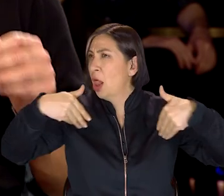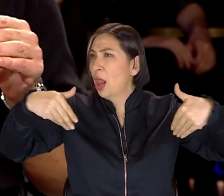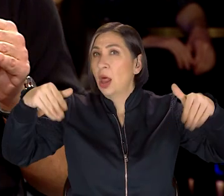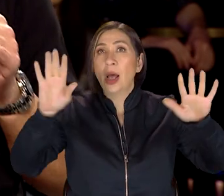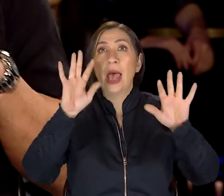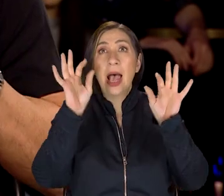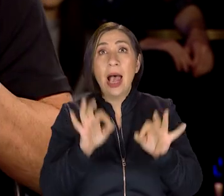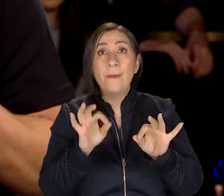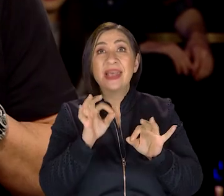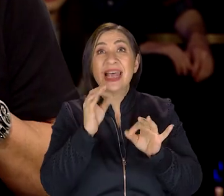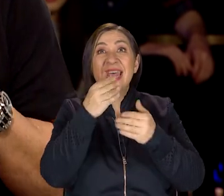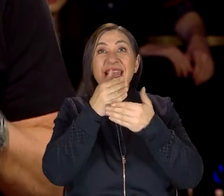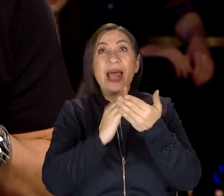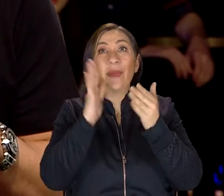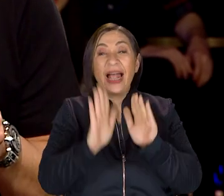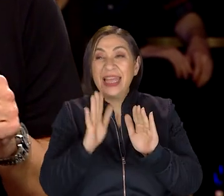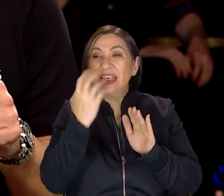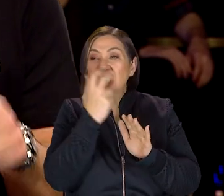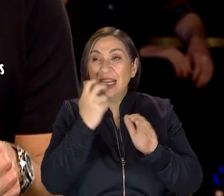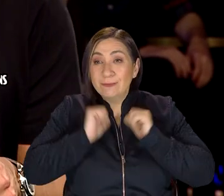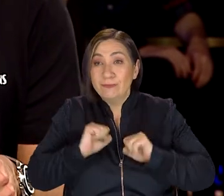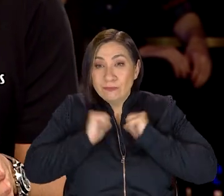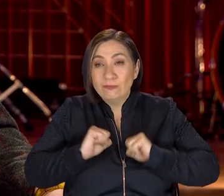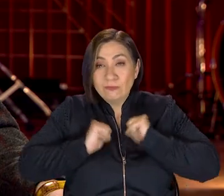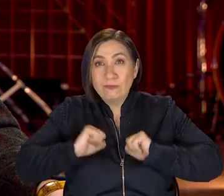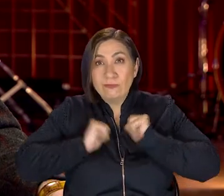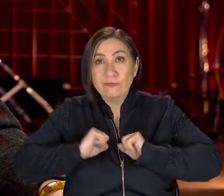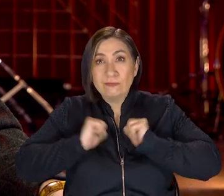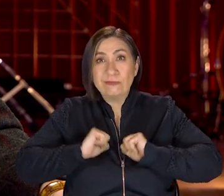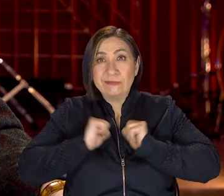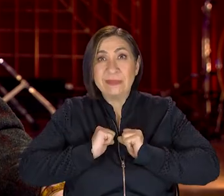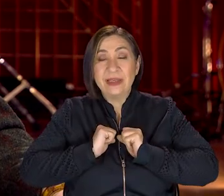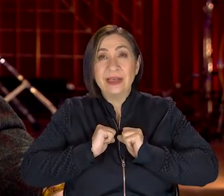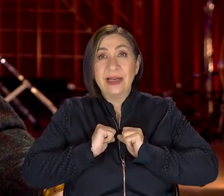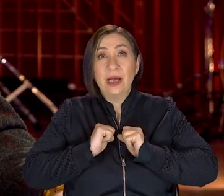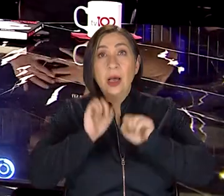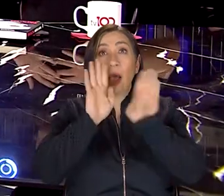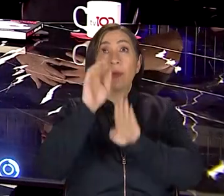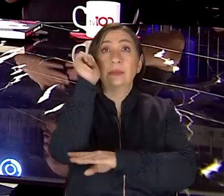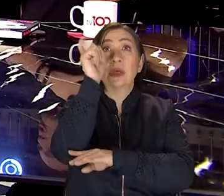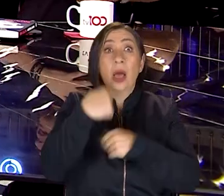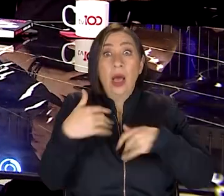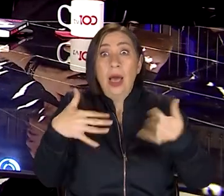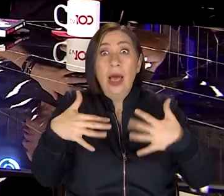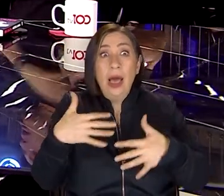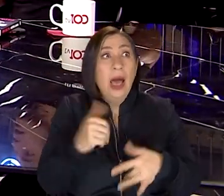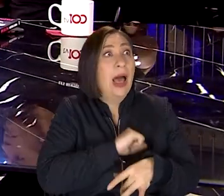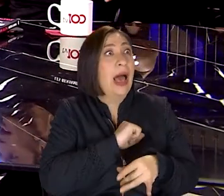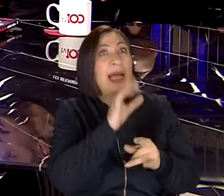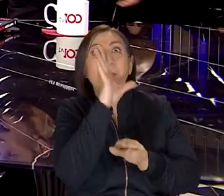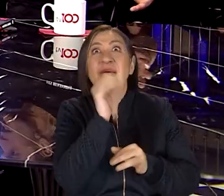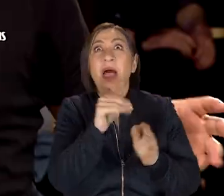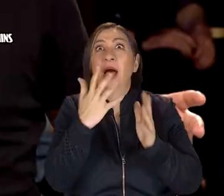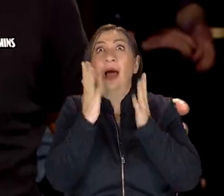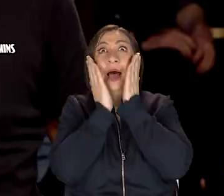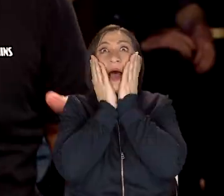sonra hemen yarım kaldığımız şarkıya çalışmaya başlıyoruz. Tamam mı? O arada kapı çalıyor, panik oluyoruz, kalbimiz atıyor. Evet. Kim